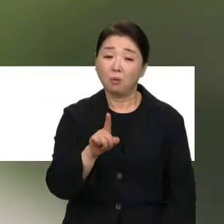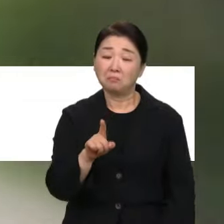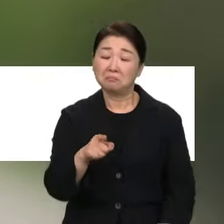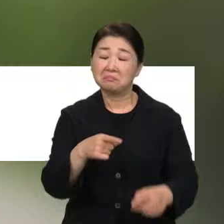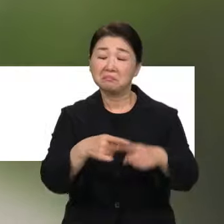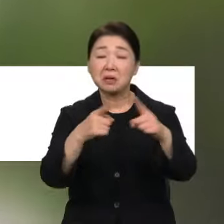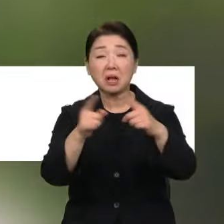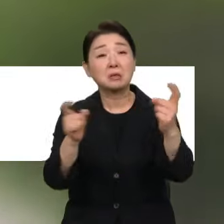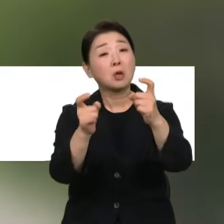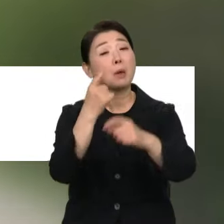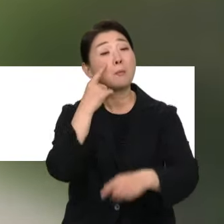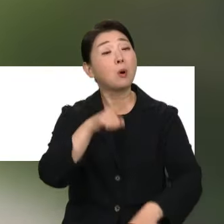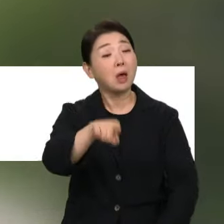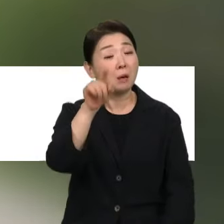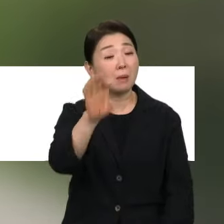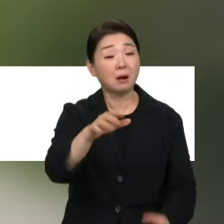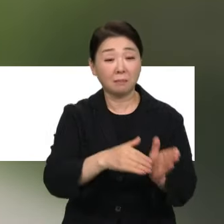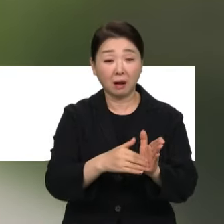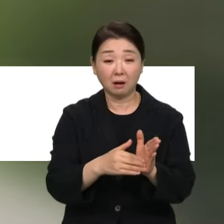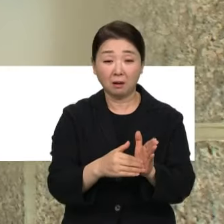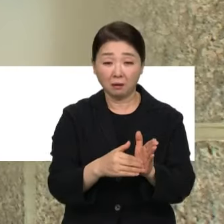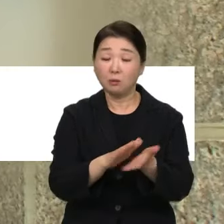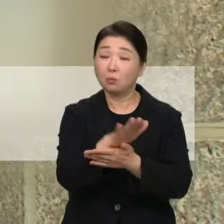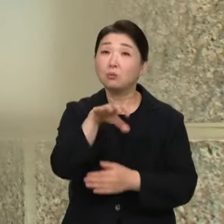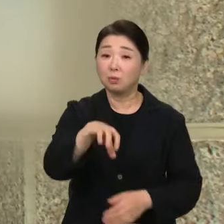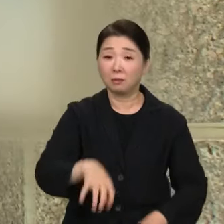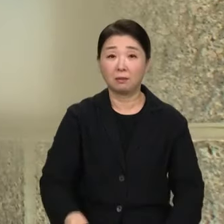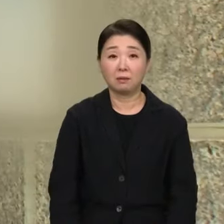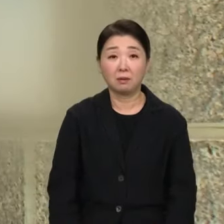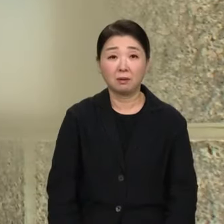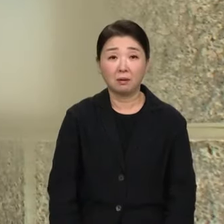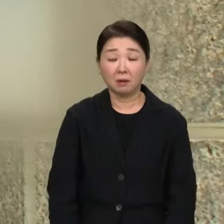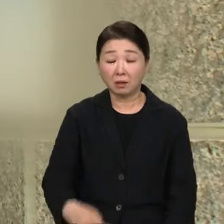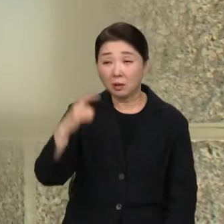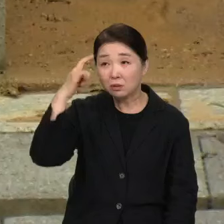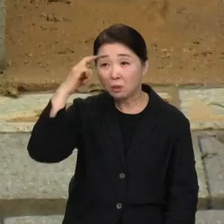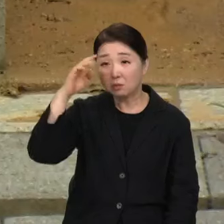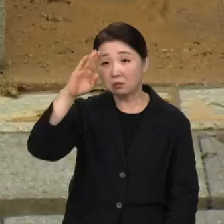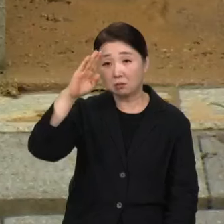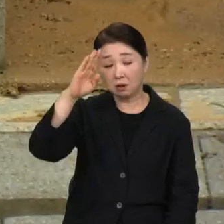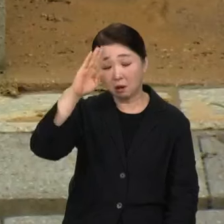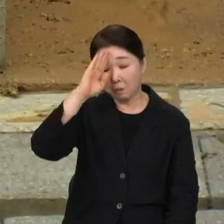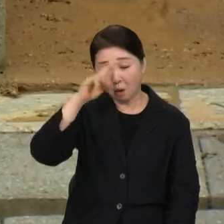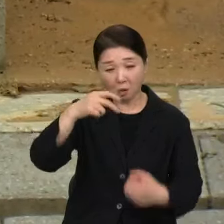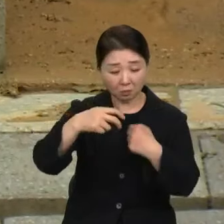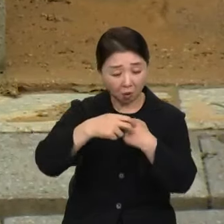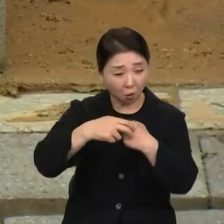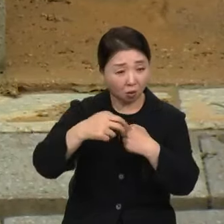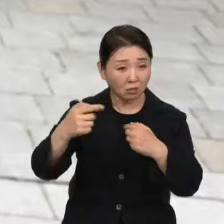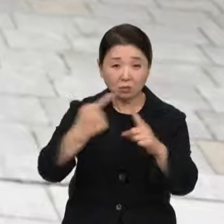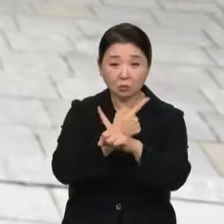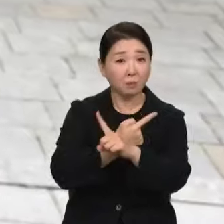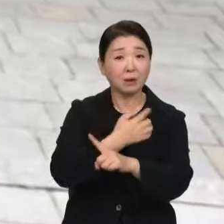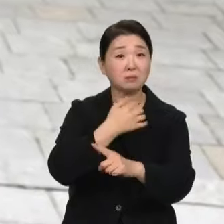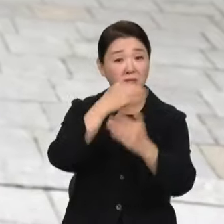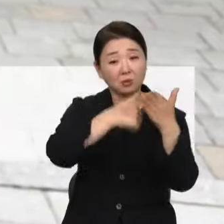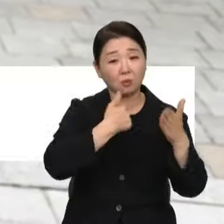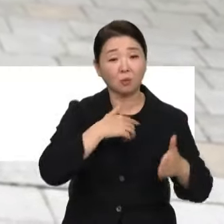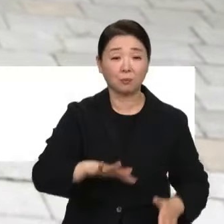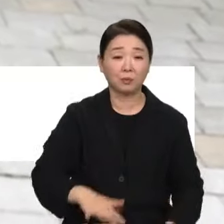이렇게 말씀하셨던 것 같아요. 놀이터에서. 하지만 정신과 병력은 없는 것으로 파악됐습니다.